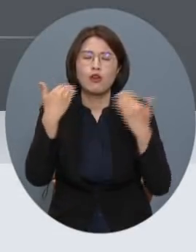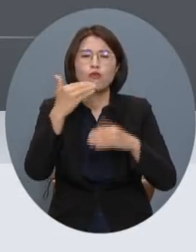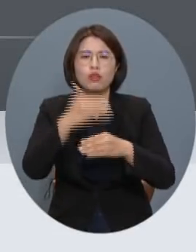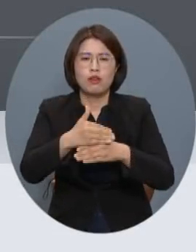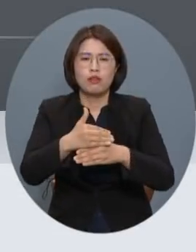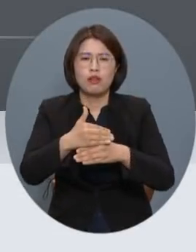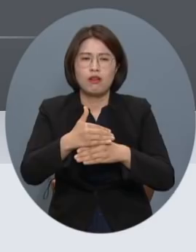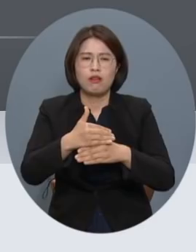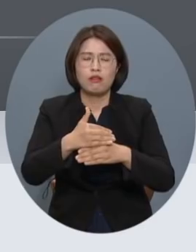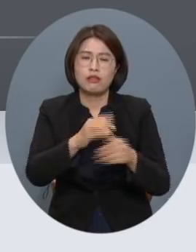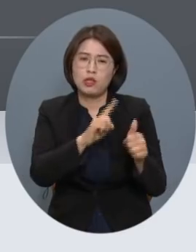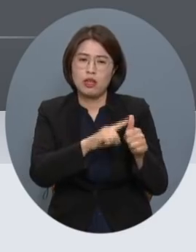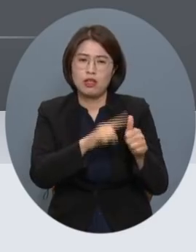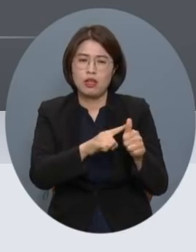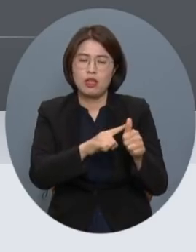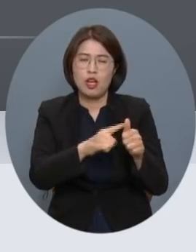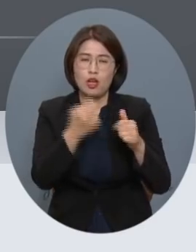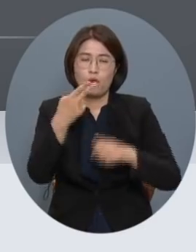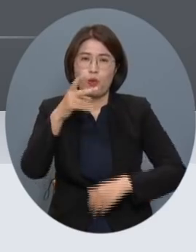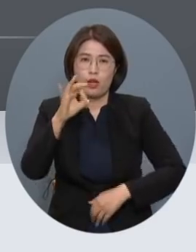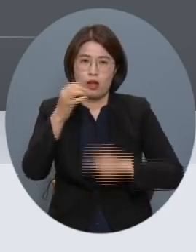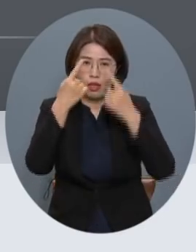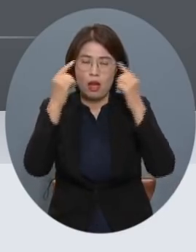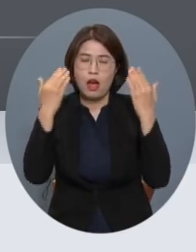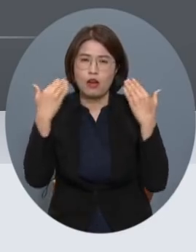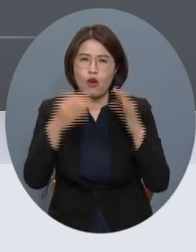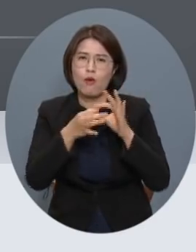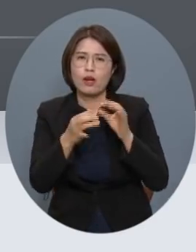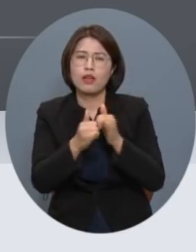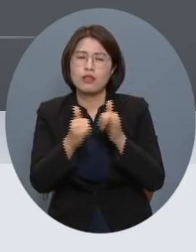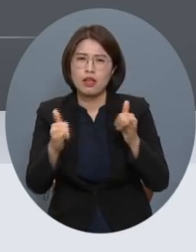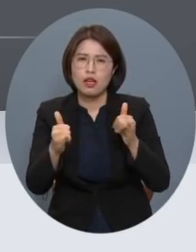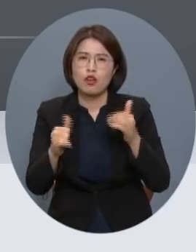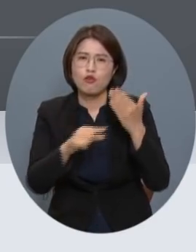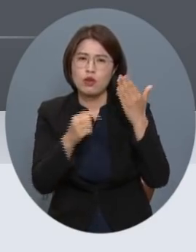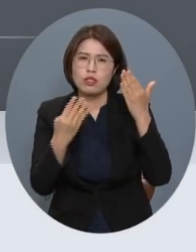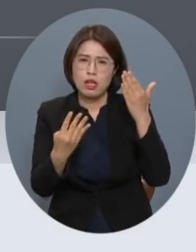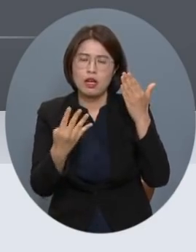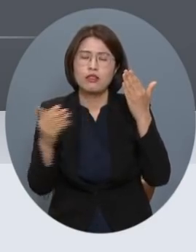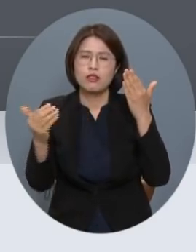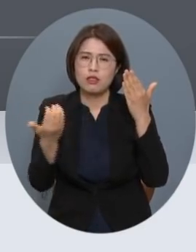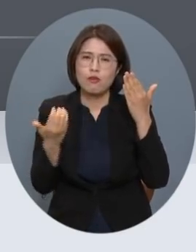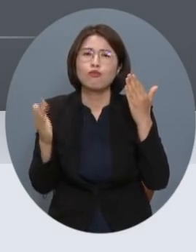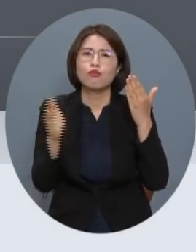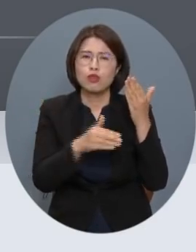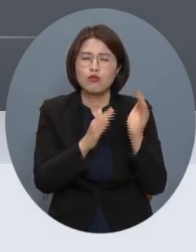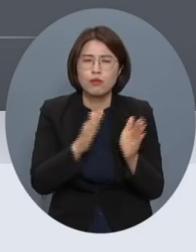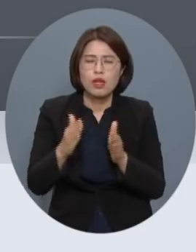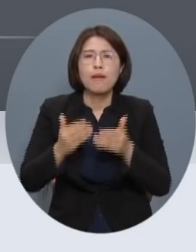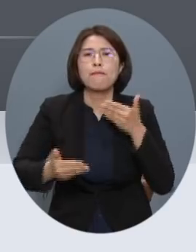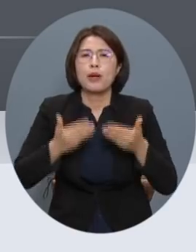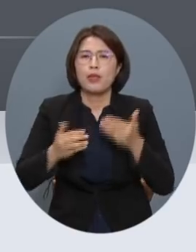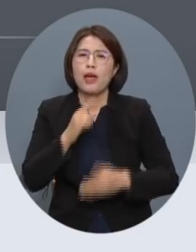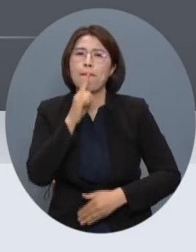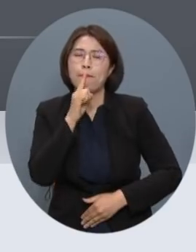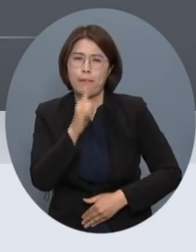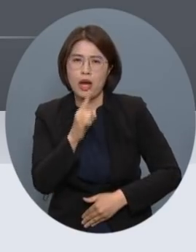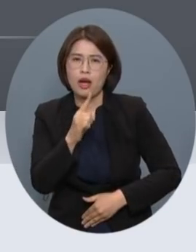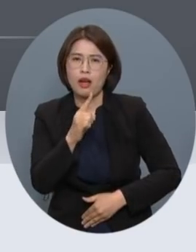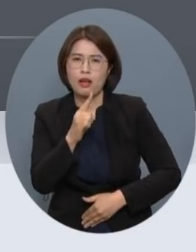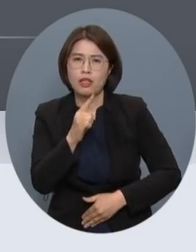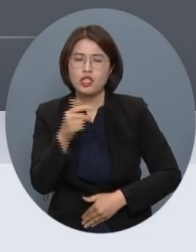실제로 최성애 전 총장이 전 동양대 관계자에게 9월 4일 이전부터 준비하느라 바빴다는 말을 한 사실을